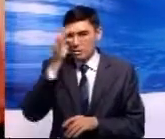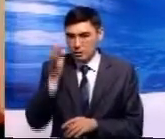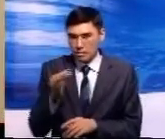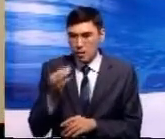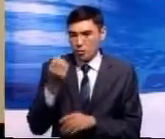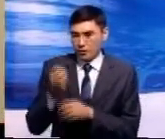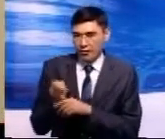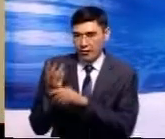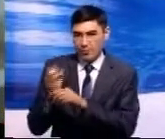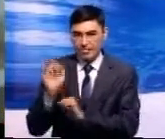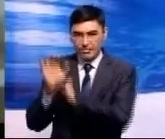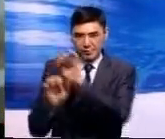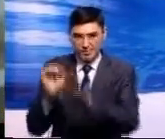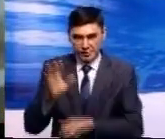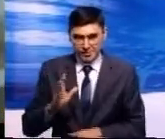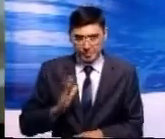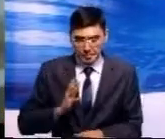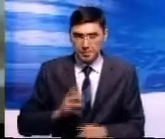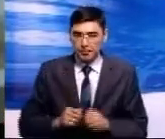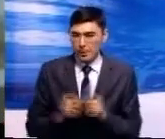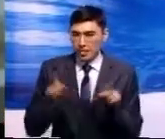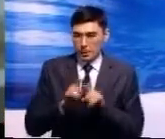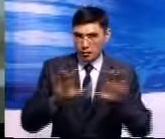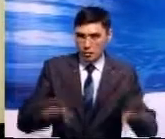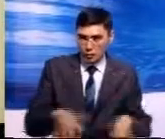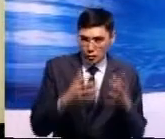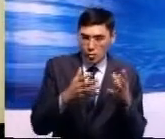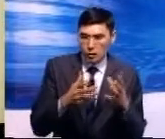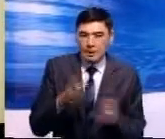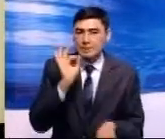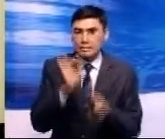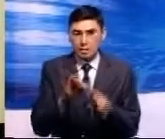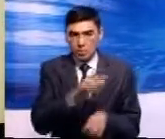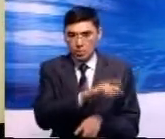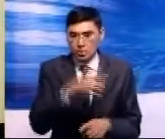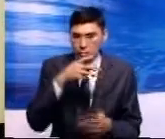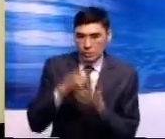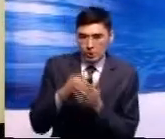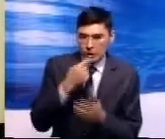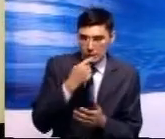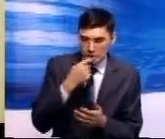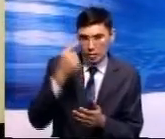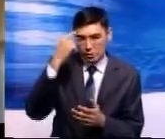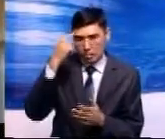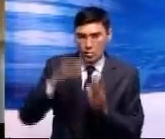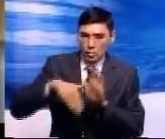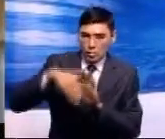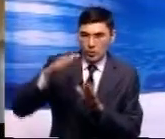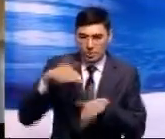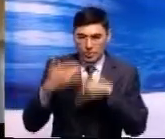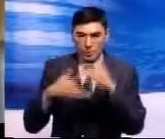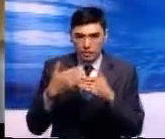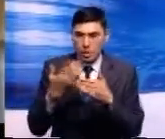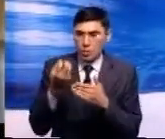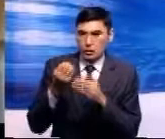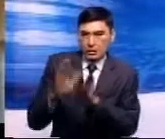сопровождались слайдами с семейных мероприятий. Такой неформальный подход, по мнению участников, позволяет им обогатить знания родного языка и